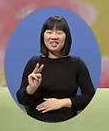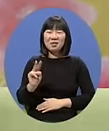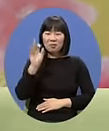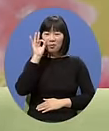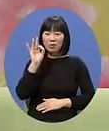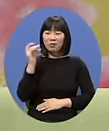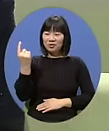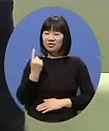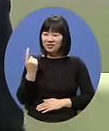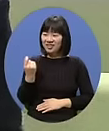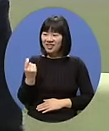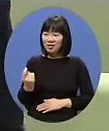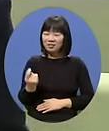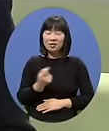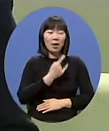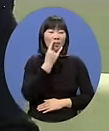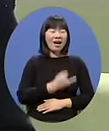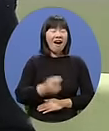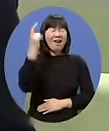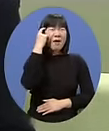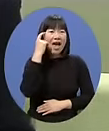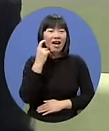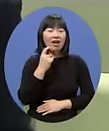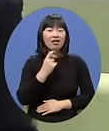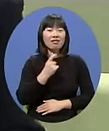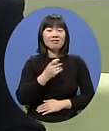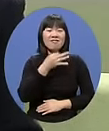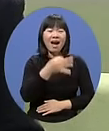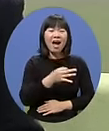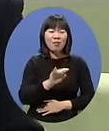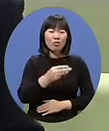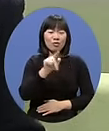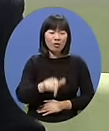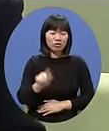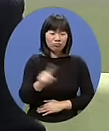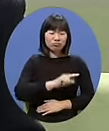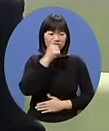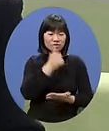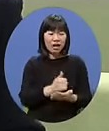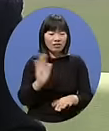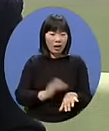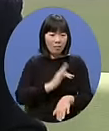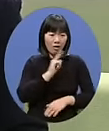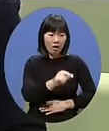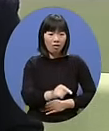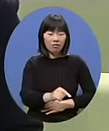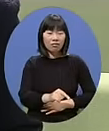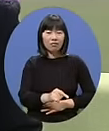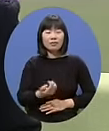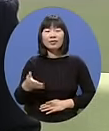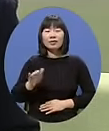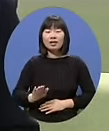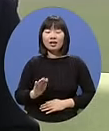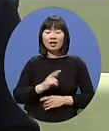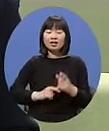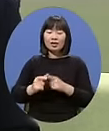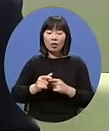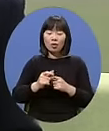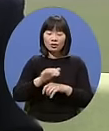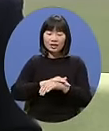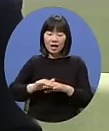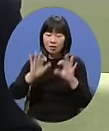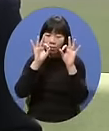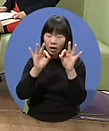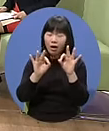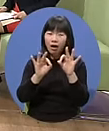달아놨어요. 엄마는 또 왜? 뭐 이거 하고 네. 뭐 블럭이 뭐 무슨 나빠. 죄야? 무슨 죄야 블럭이? 예. 근데 좀만 보면은